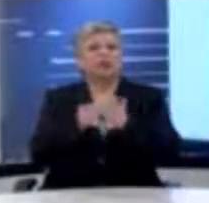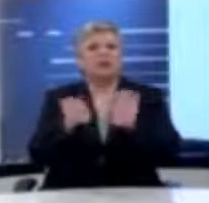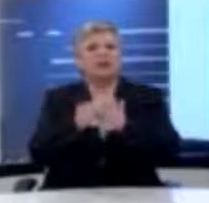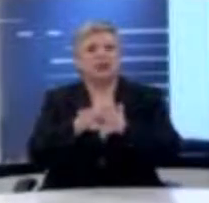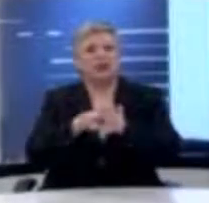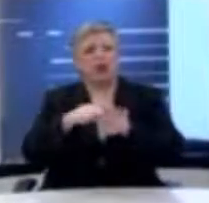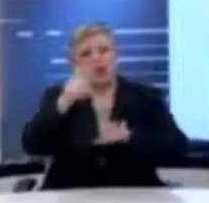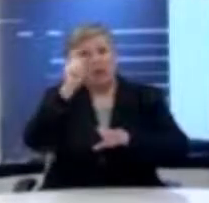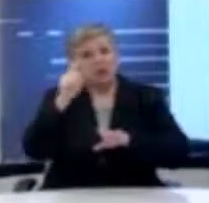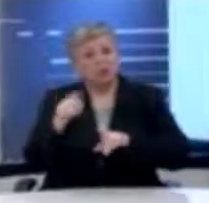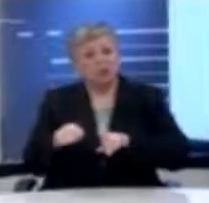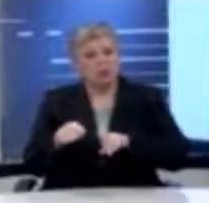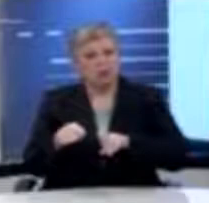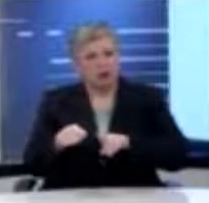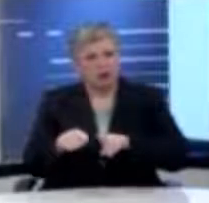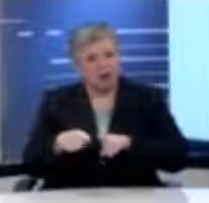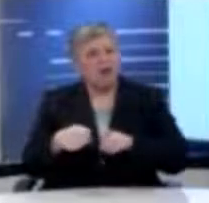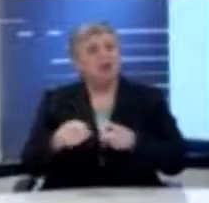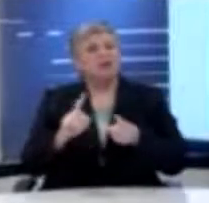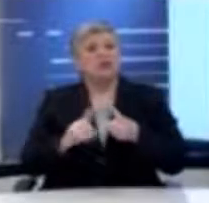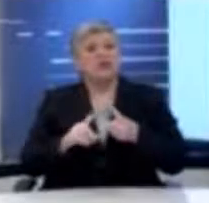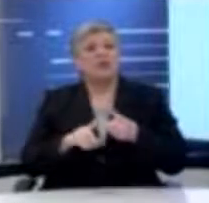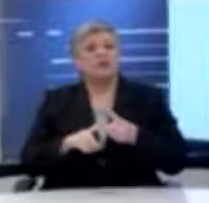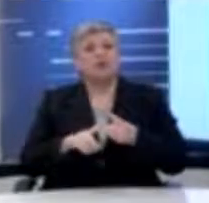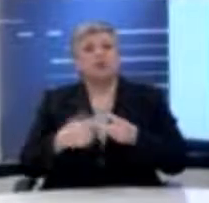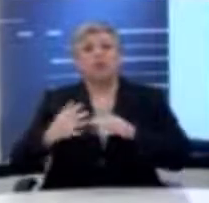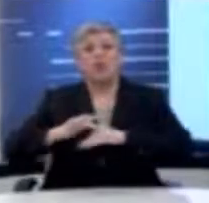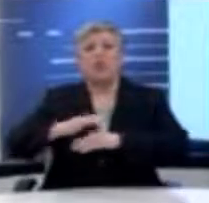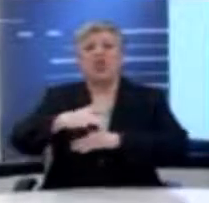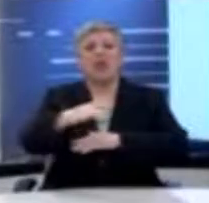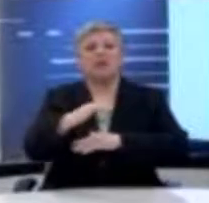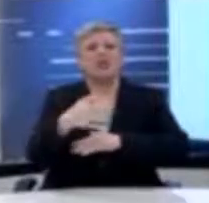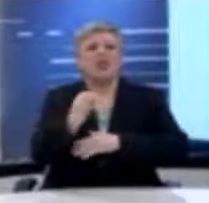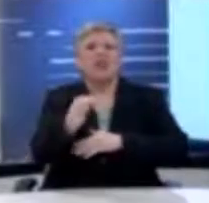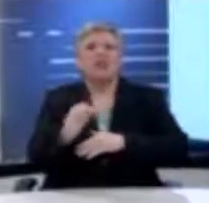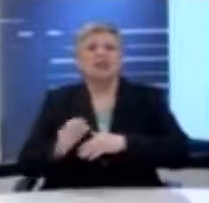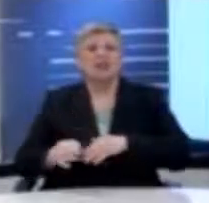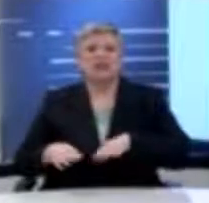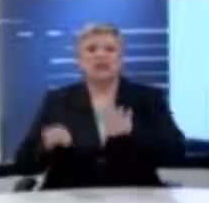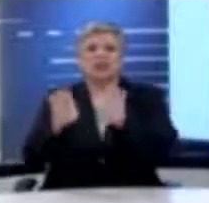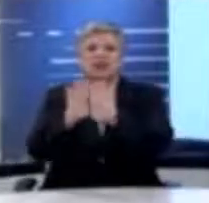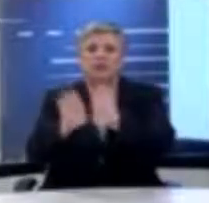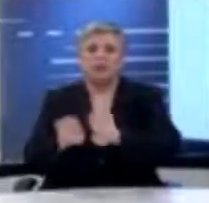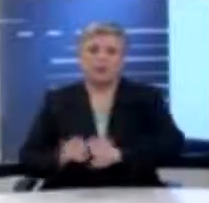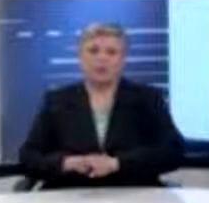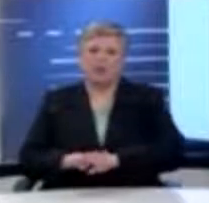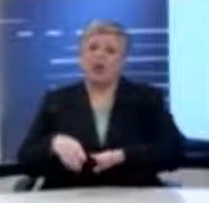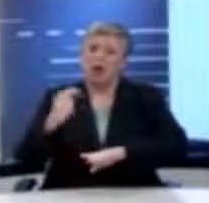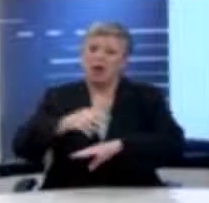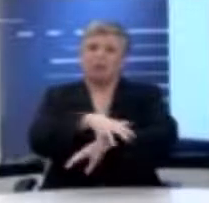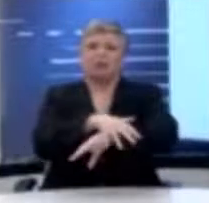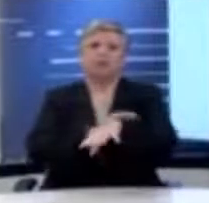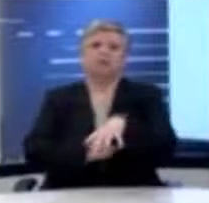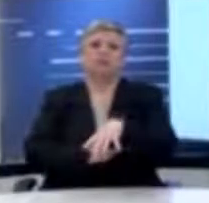σύνορα, αυτά που για κάποιους δεν υπήρχαν ποτέ, ενισχύουμε τις δυνάμεις του λιμενικού